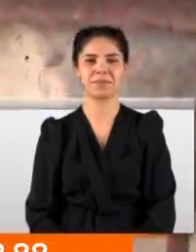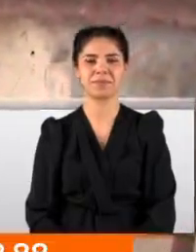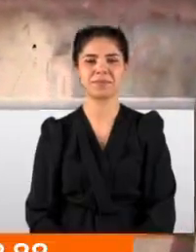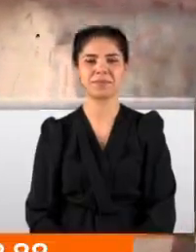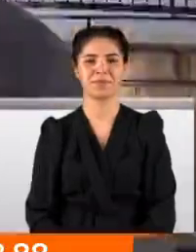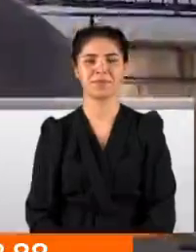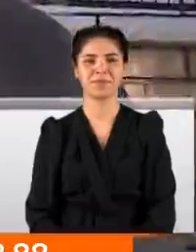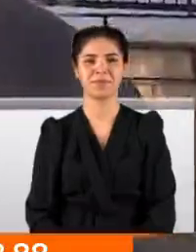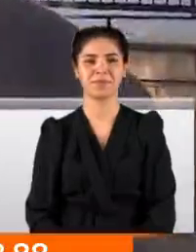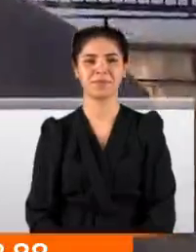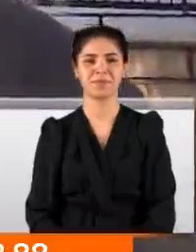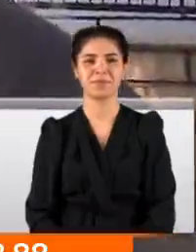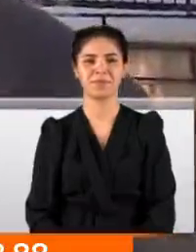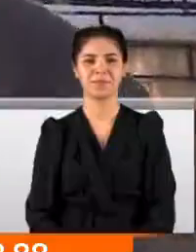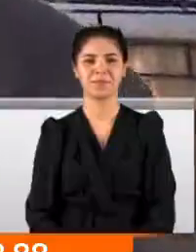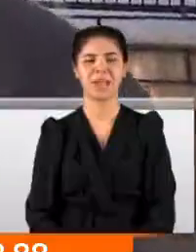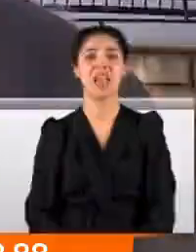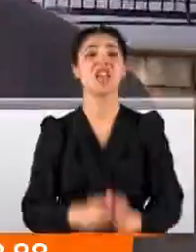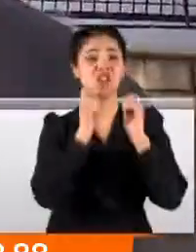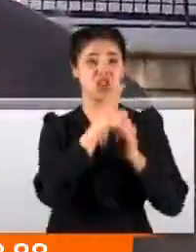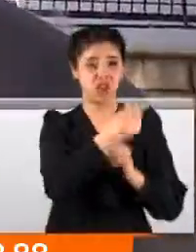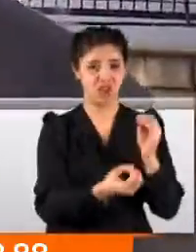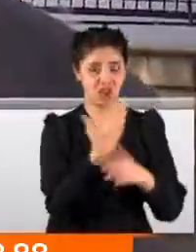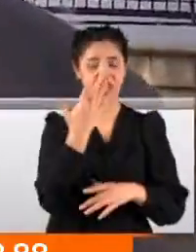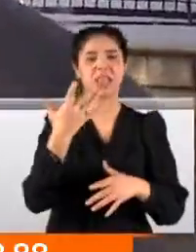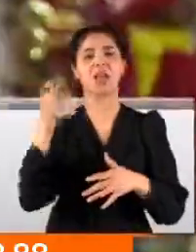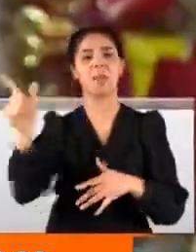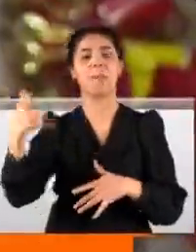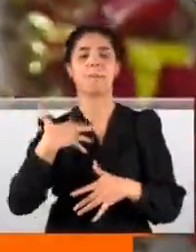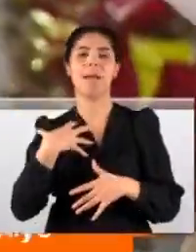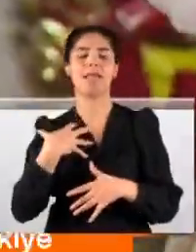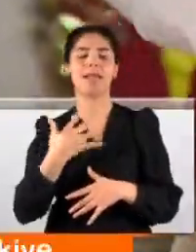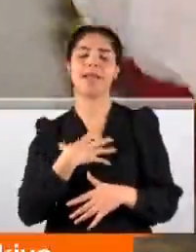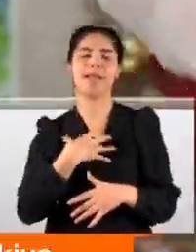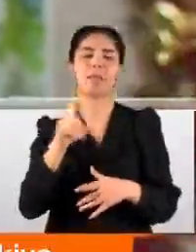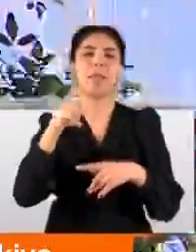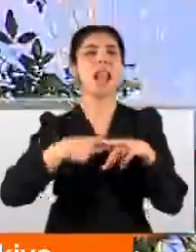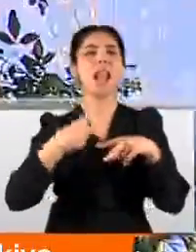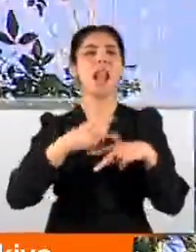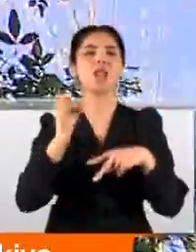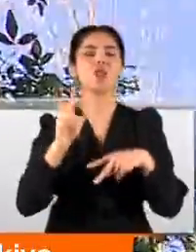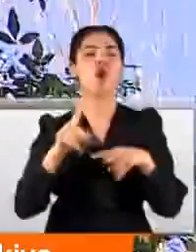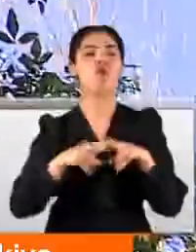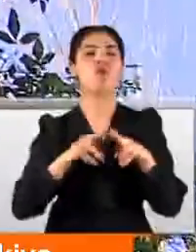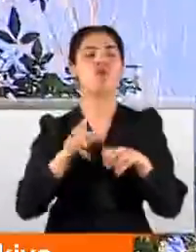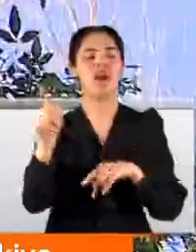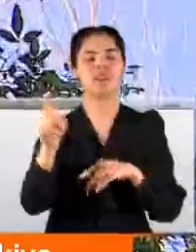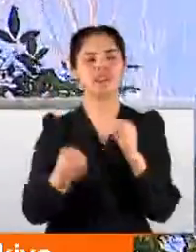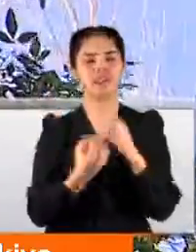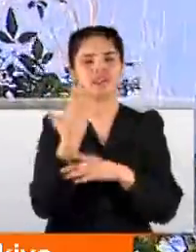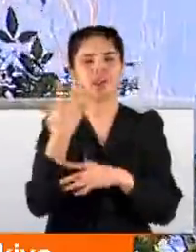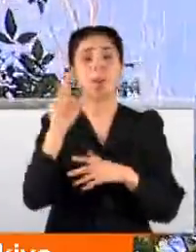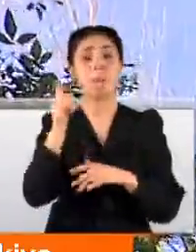Lazovak. Lazovak. Çin Sinovac yapıyor da bir Rizeli niye Lazovak yapamasından? Çok güzel. Laz Bakkal önce